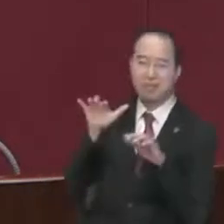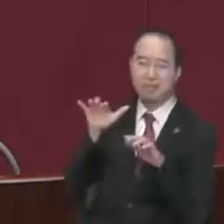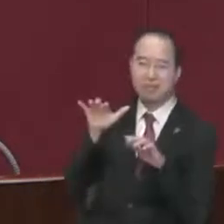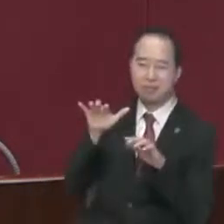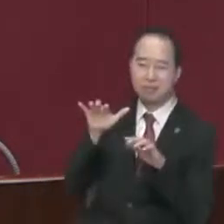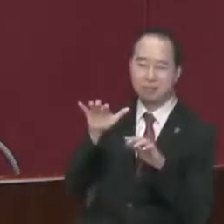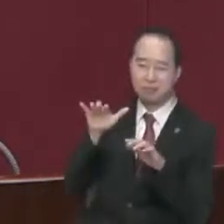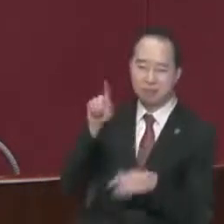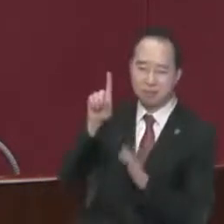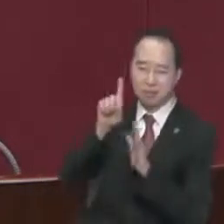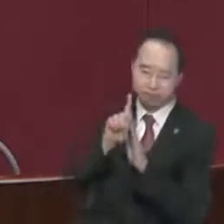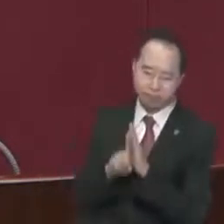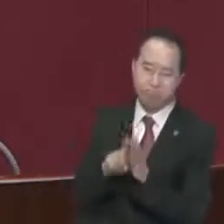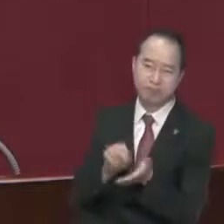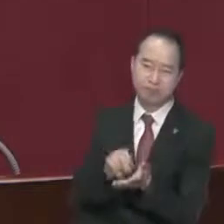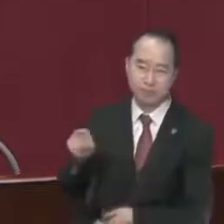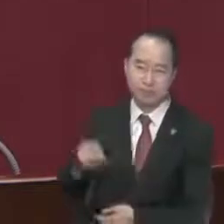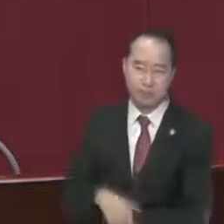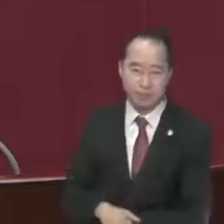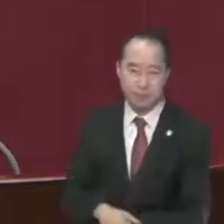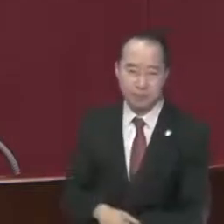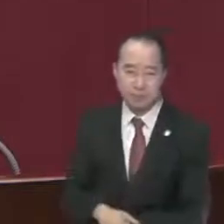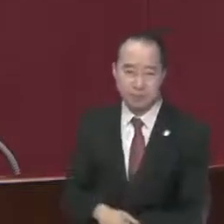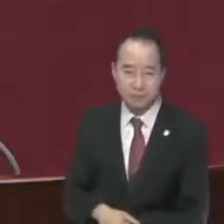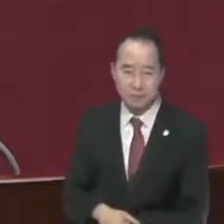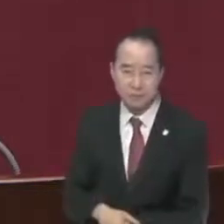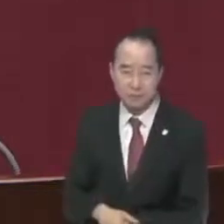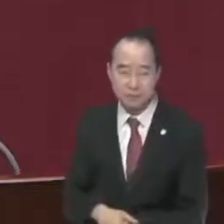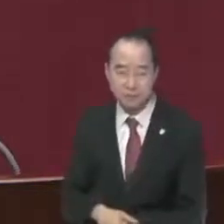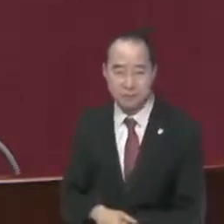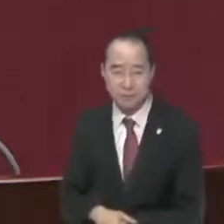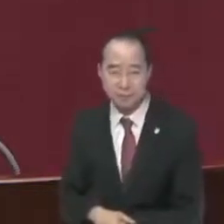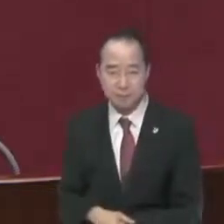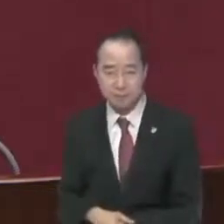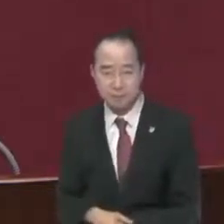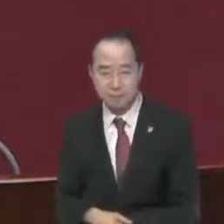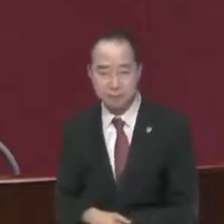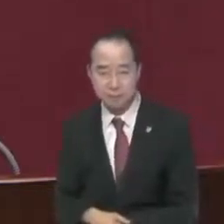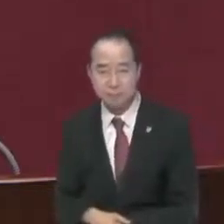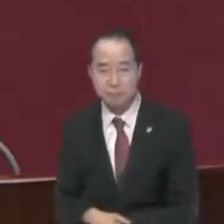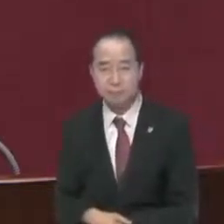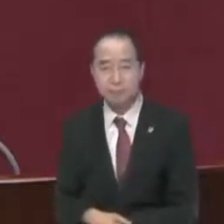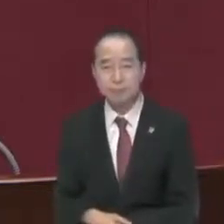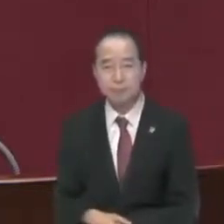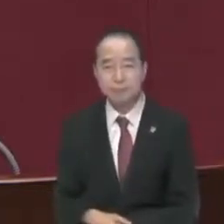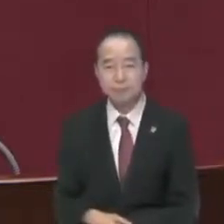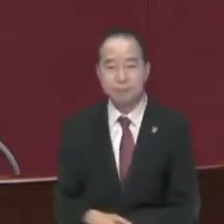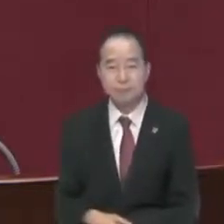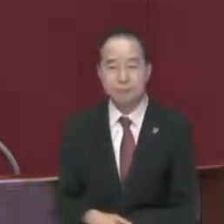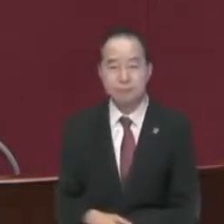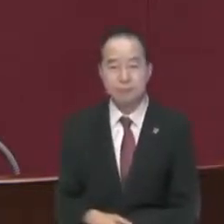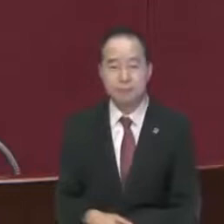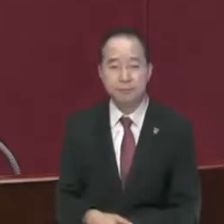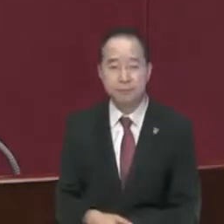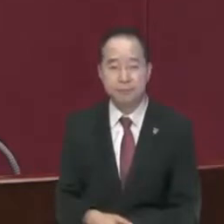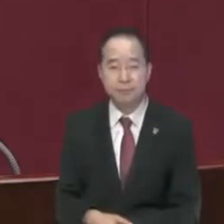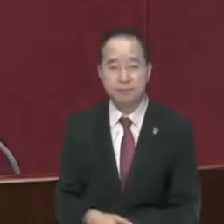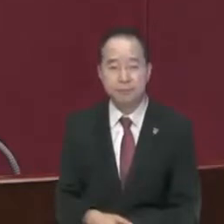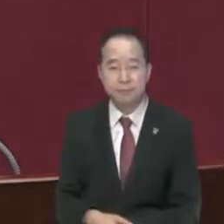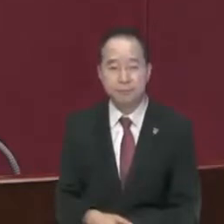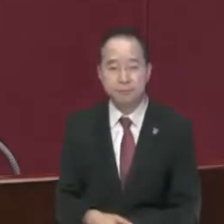선별지급 결정처럼 국민을 가르고 나누면서 보편지급 요구를 2년 논쟁이라고 치부하고 정부 대정관성이라는